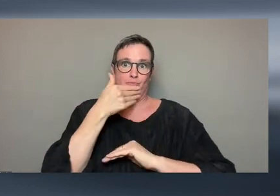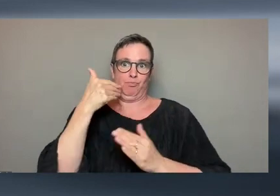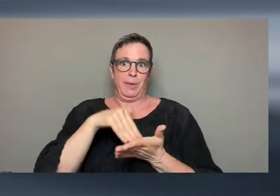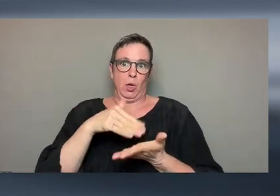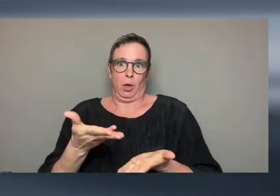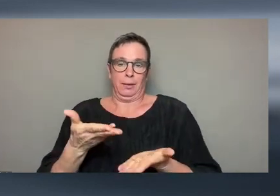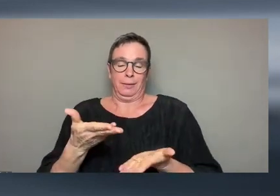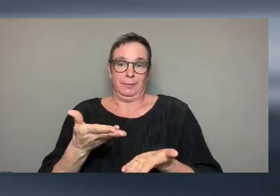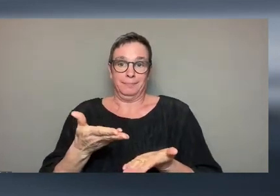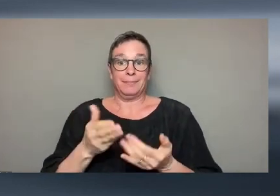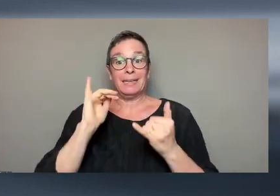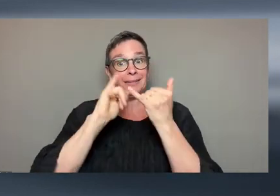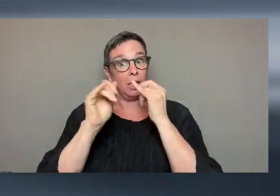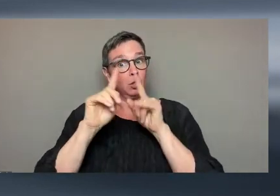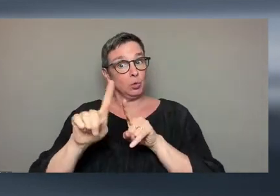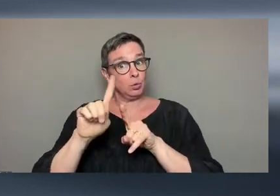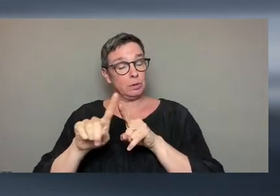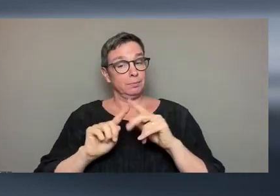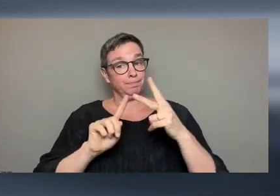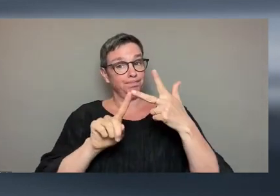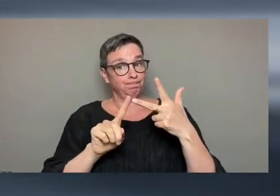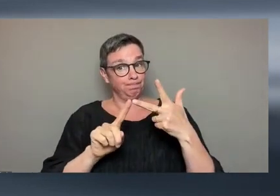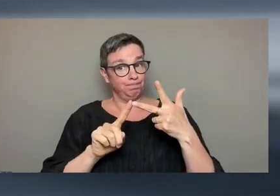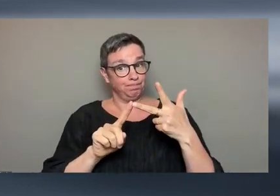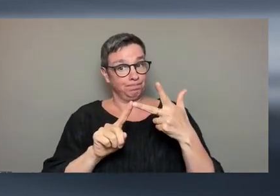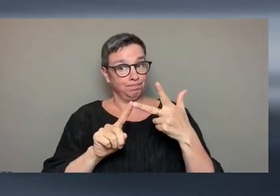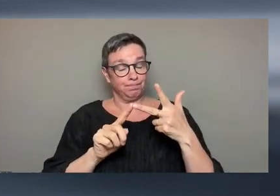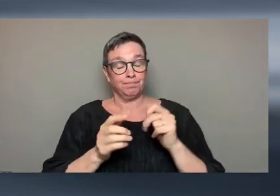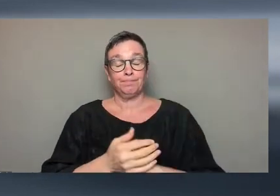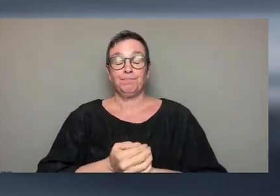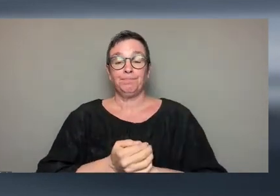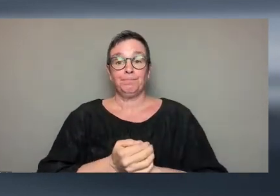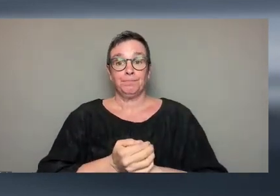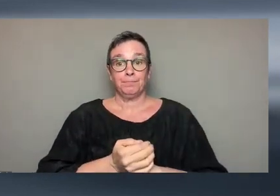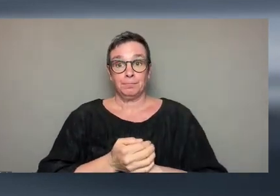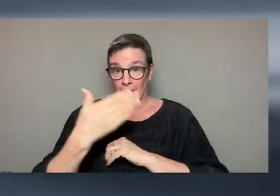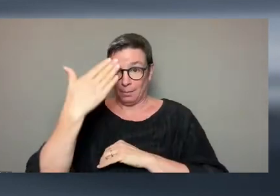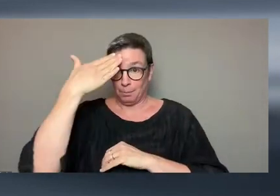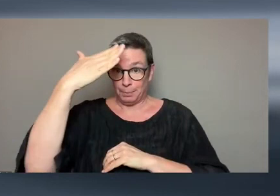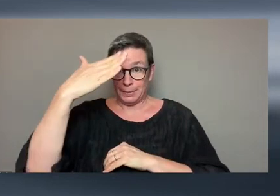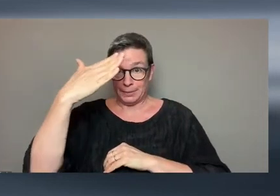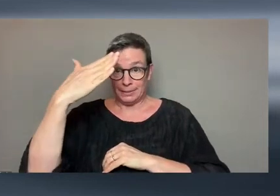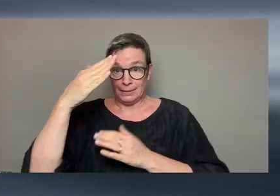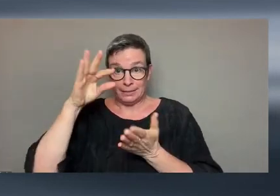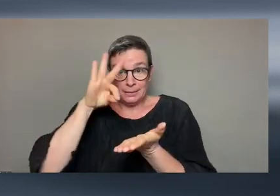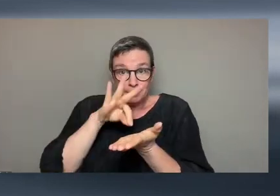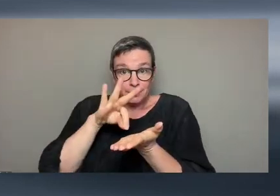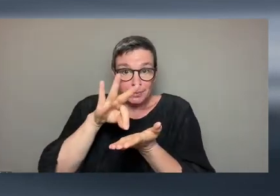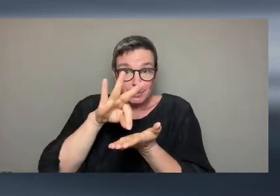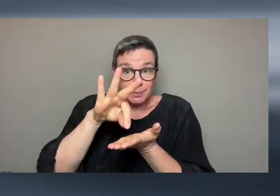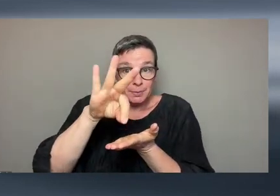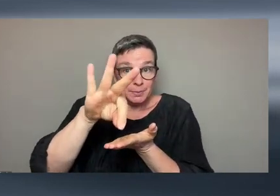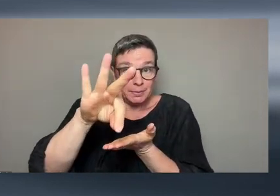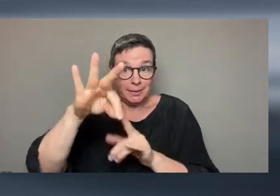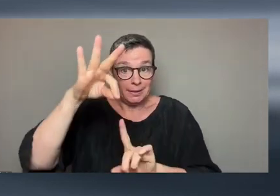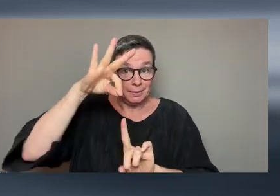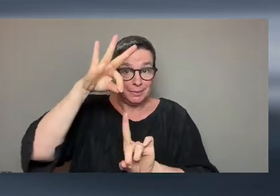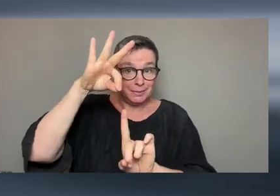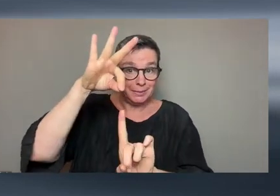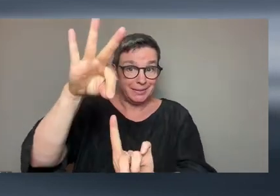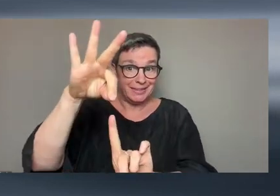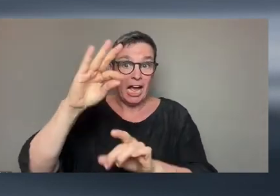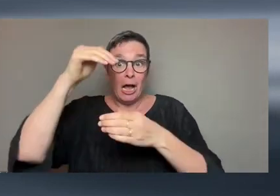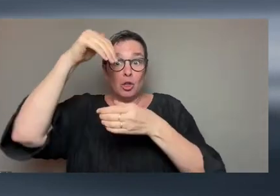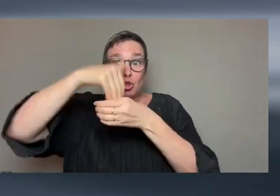ensuite, le dernier point est que si nous voulons pouvoir faire du routing en intérieur, il faut absolument que nous soyons